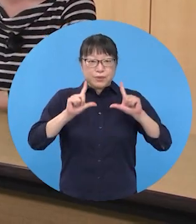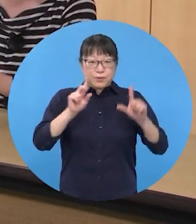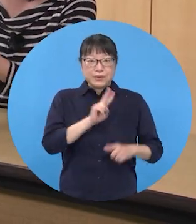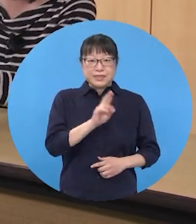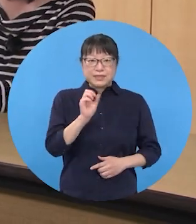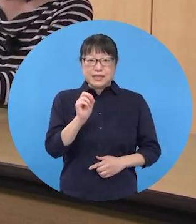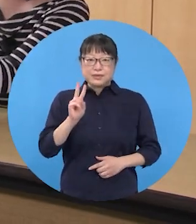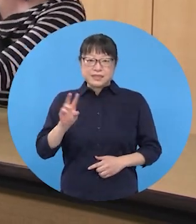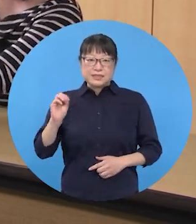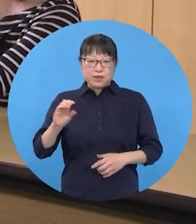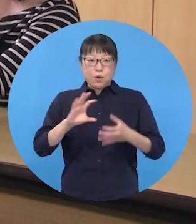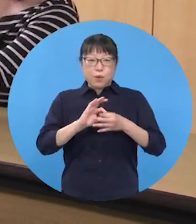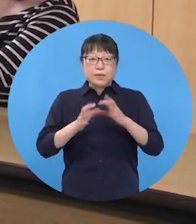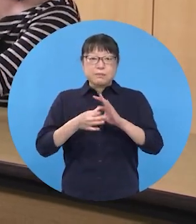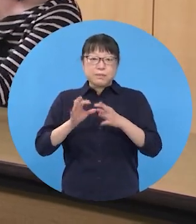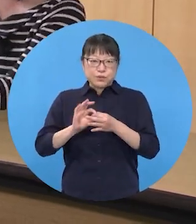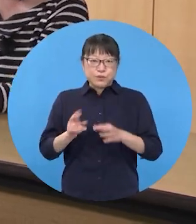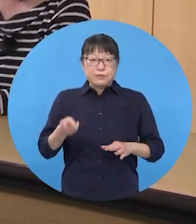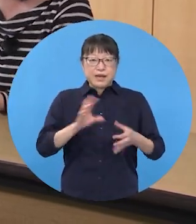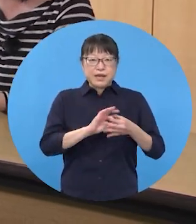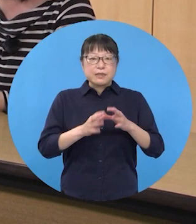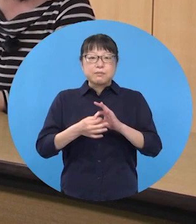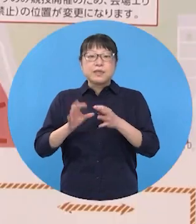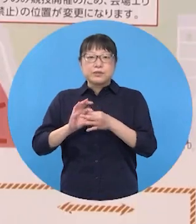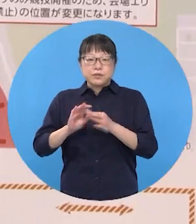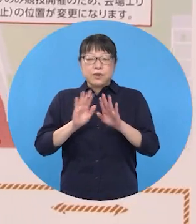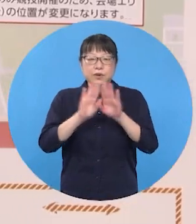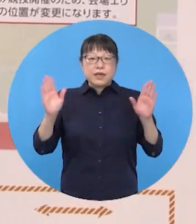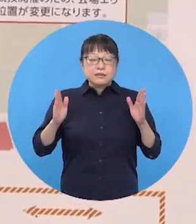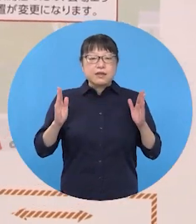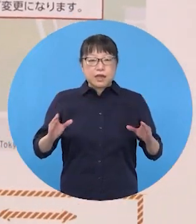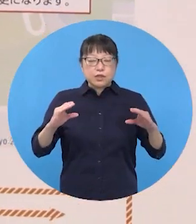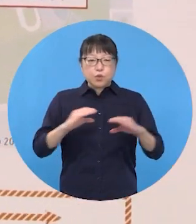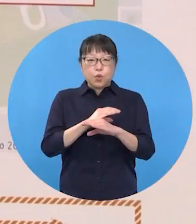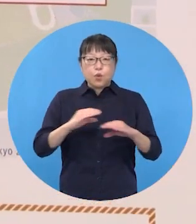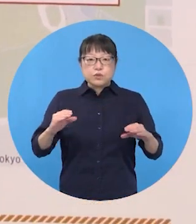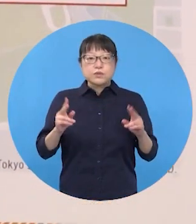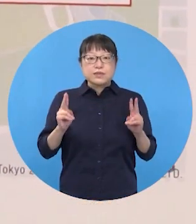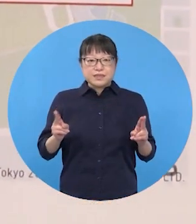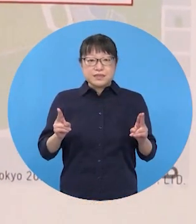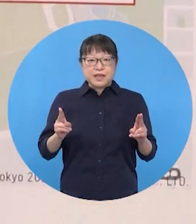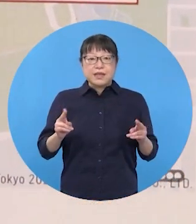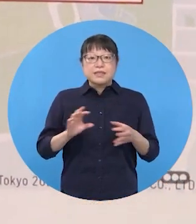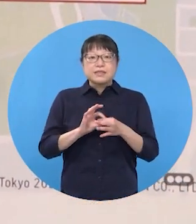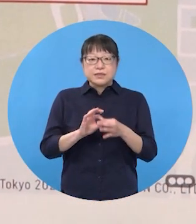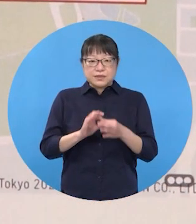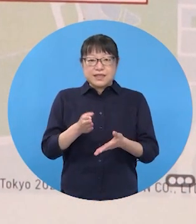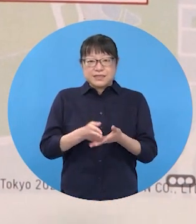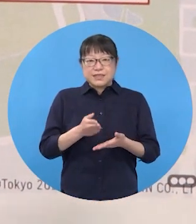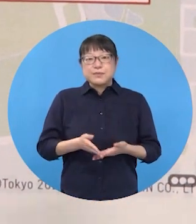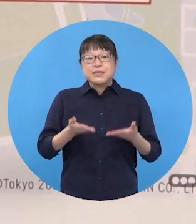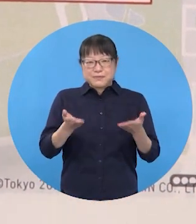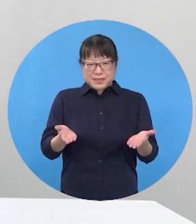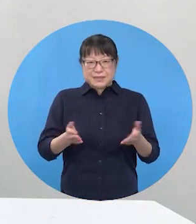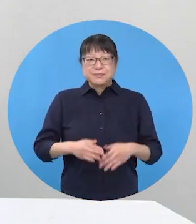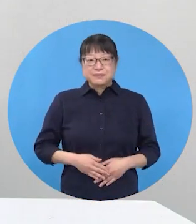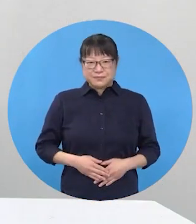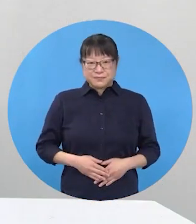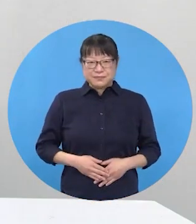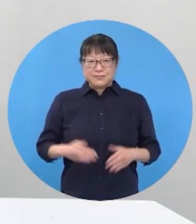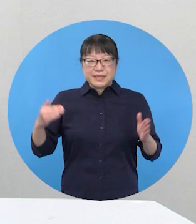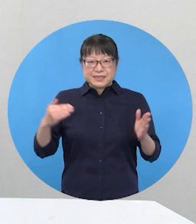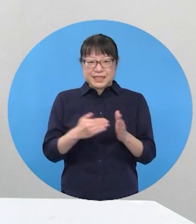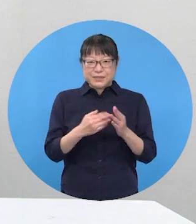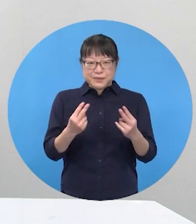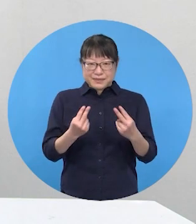京2020オリンピック・パラリンピックの開催に伴う交通規制などについてお伝えします。ど